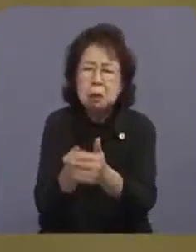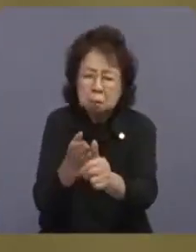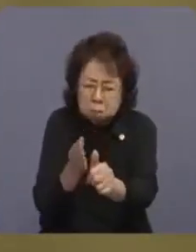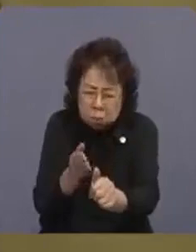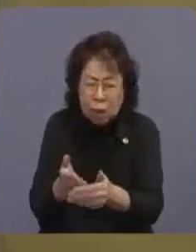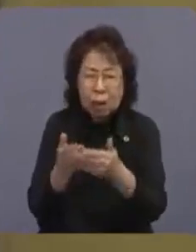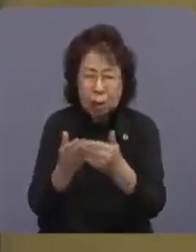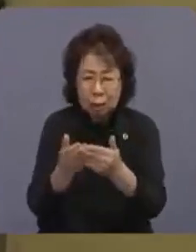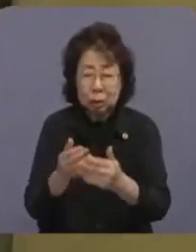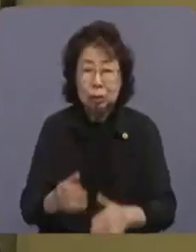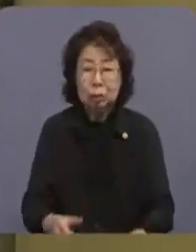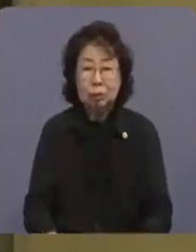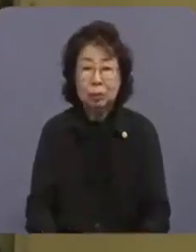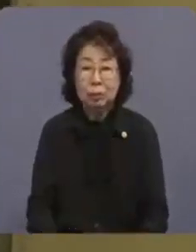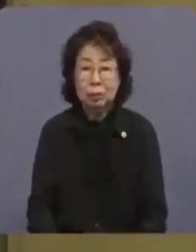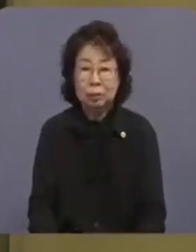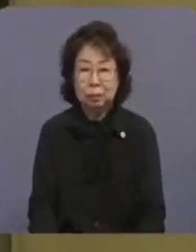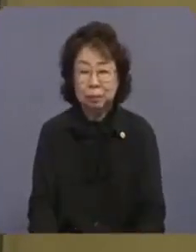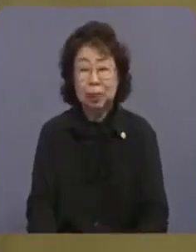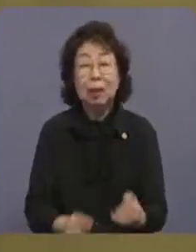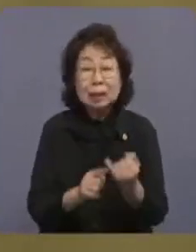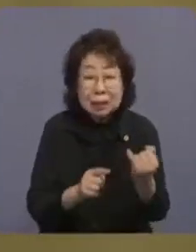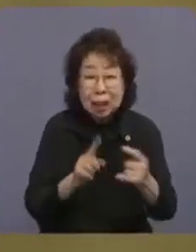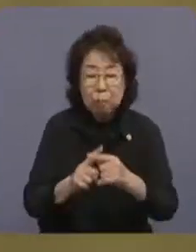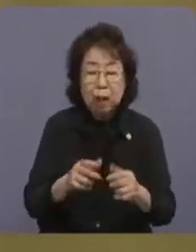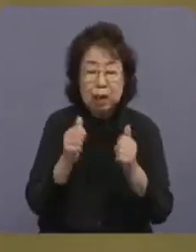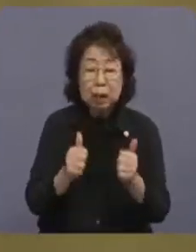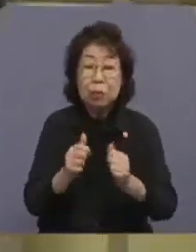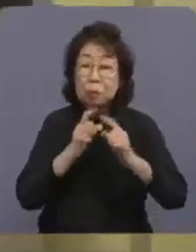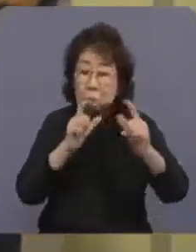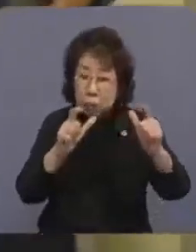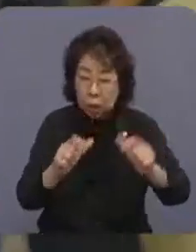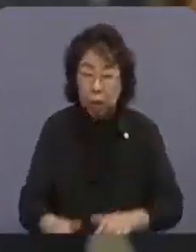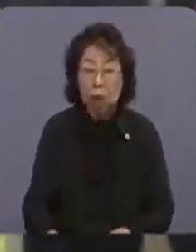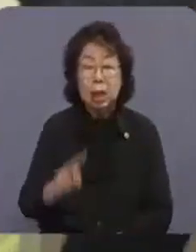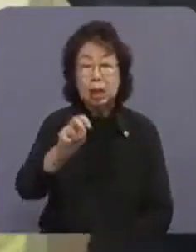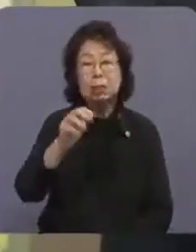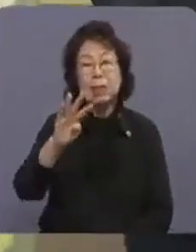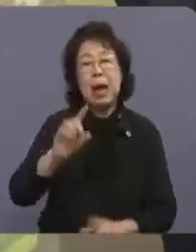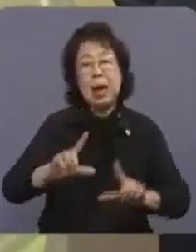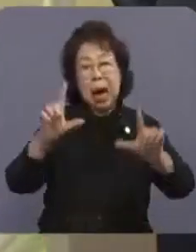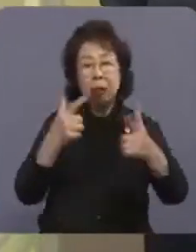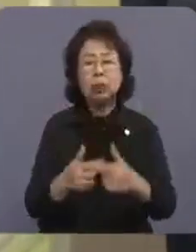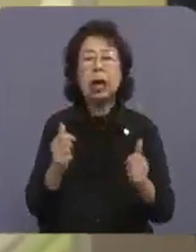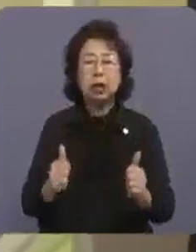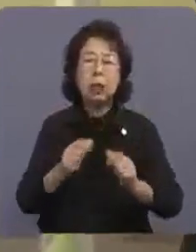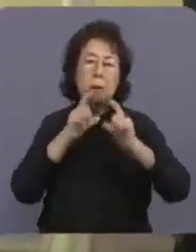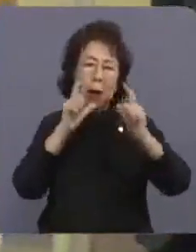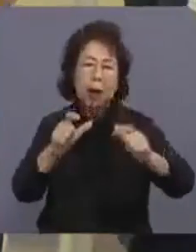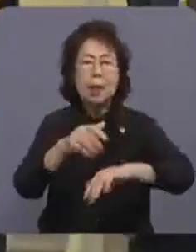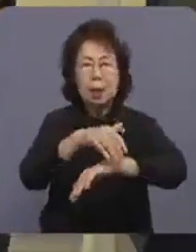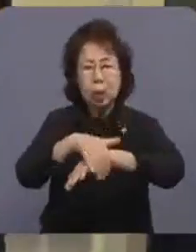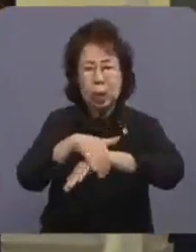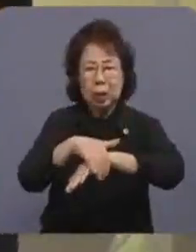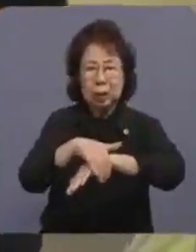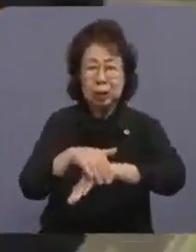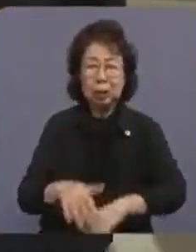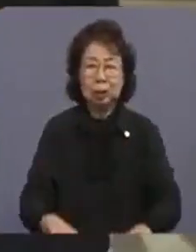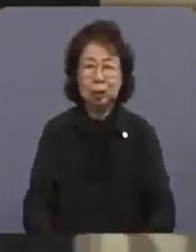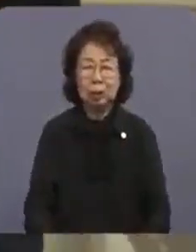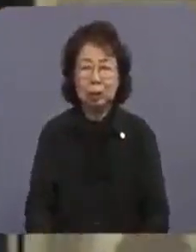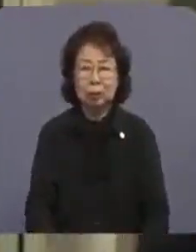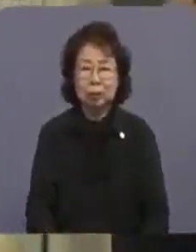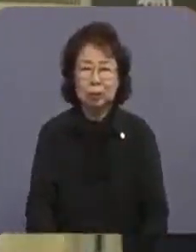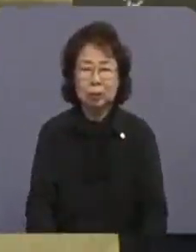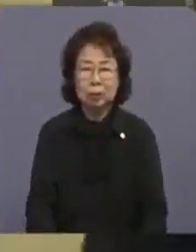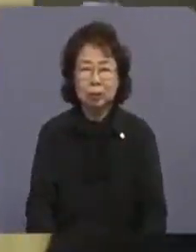란다고 말했습니다 정에 한 는 오 24일 부산 지법에서 열릴 예정입니다 KBS